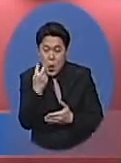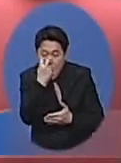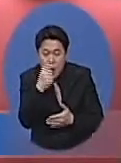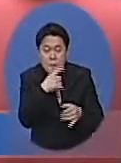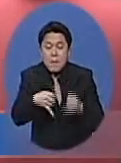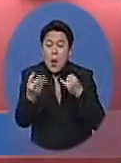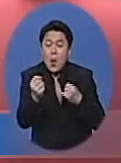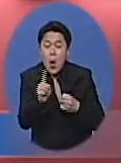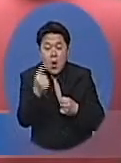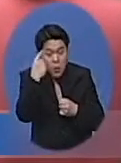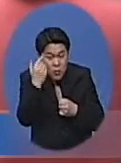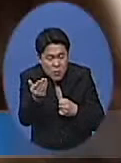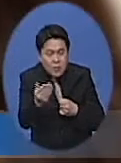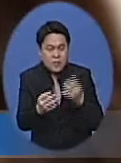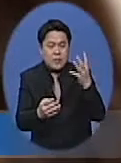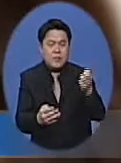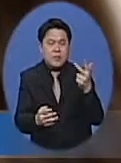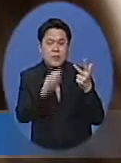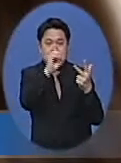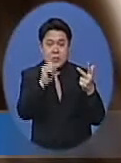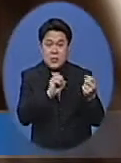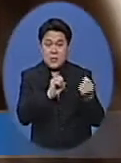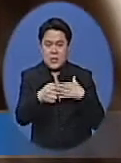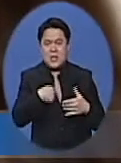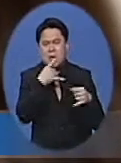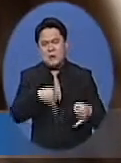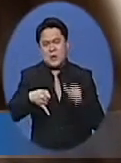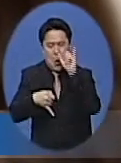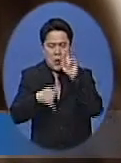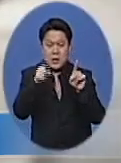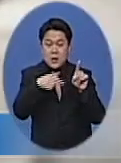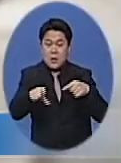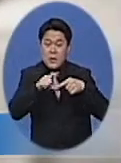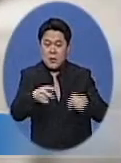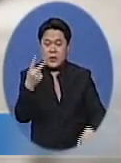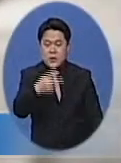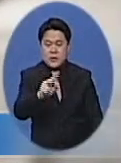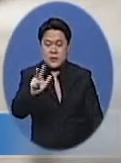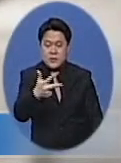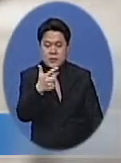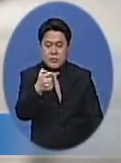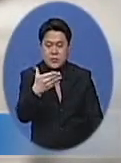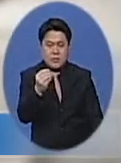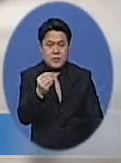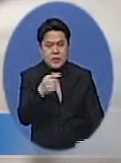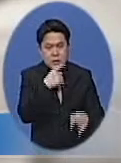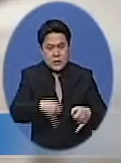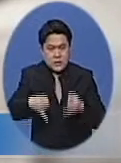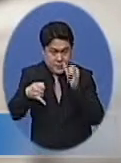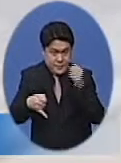결과 47%가량이 빚이 있다고 응답했고 1인당 평균 2,769만 원으로